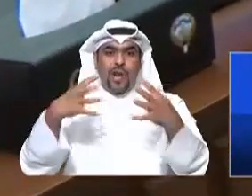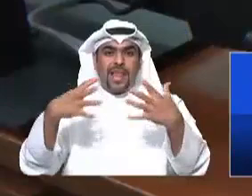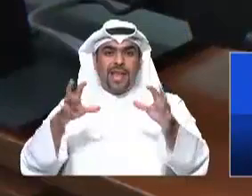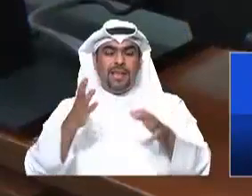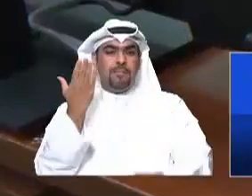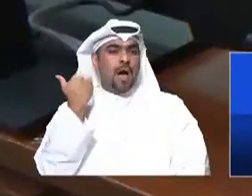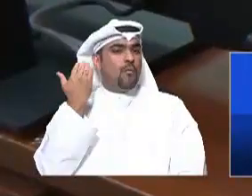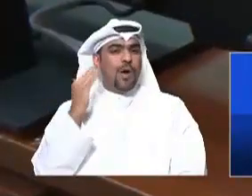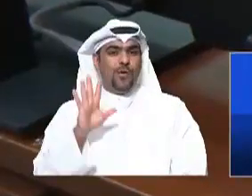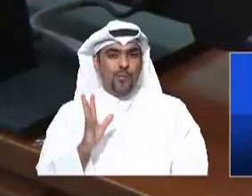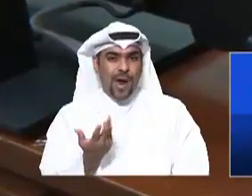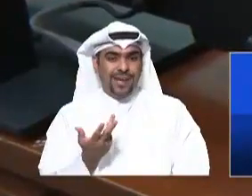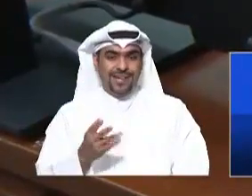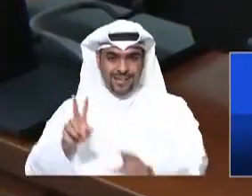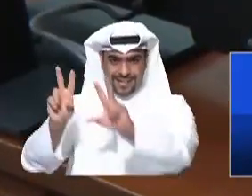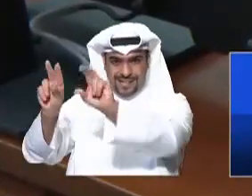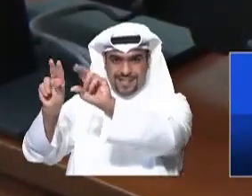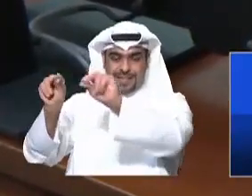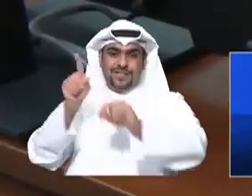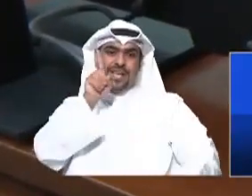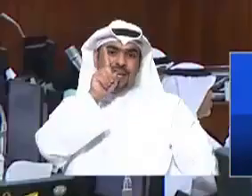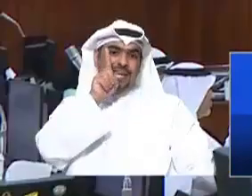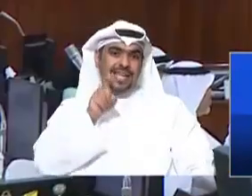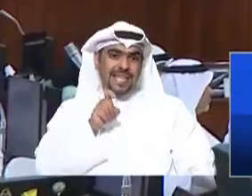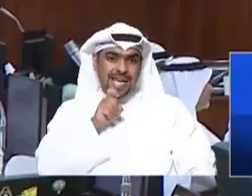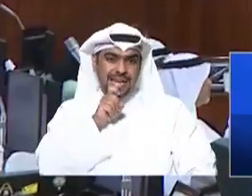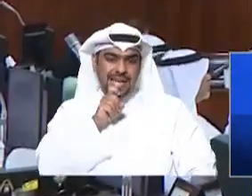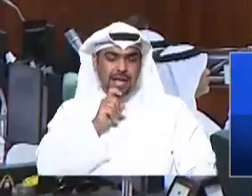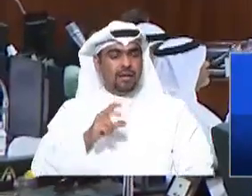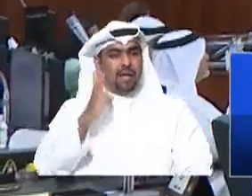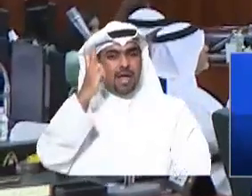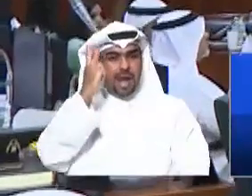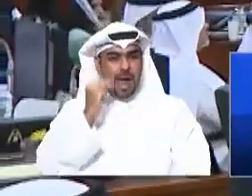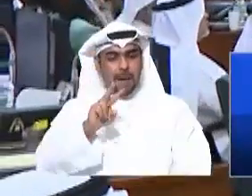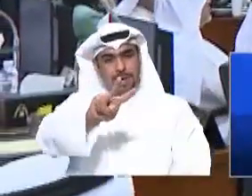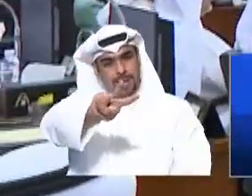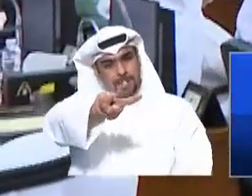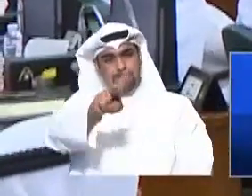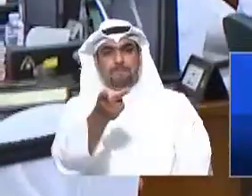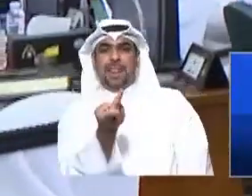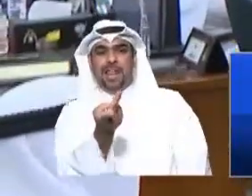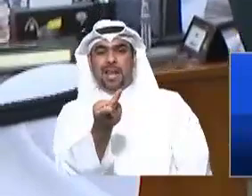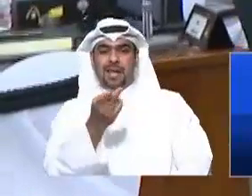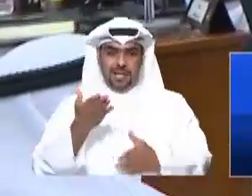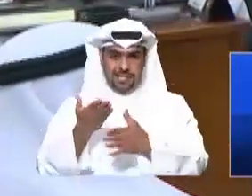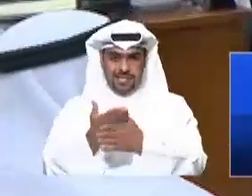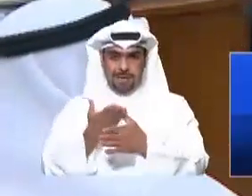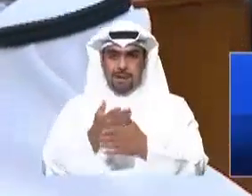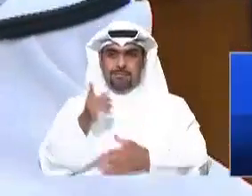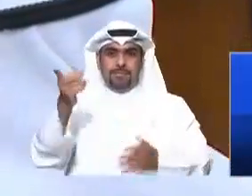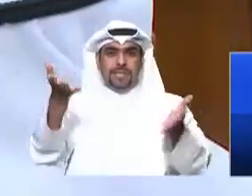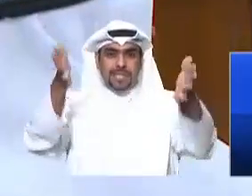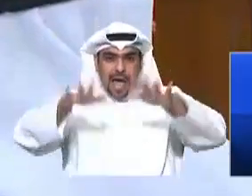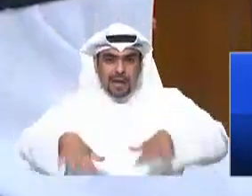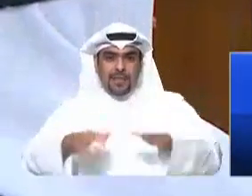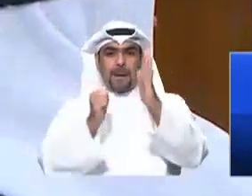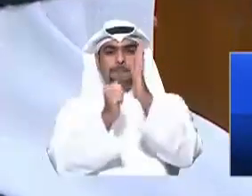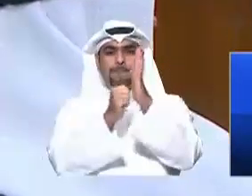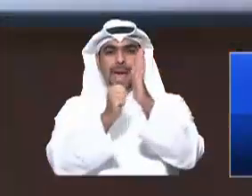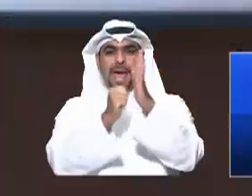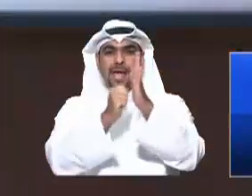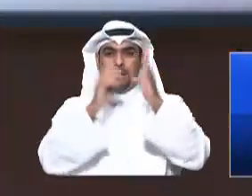السكنية إلى منطقة أخرى غير سكنية، حيث تمت إحالته للجهاز التنفيذي من أجل المزيد من